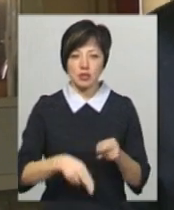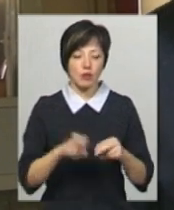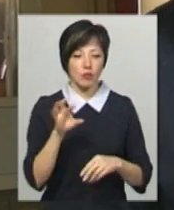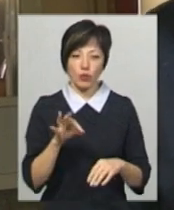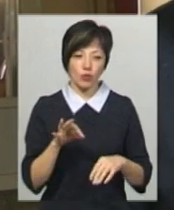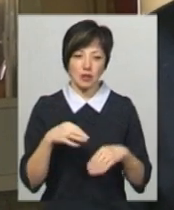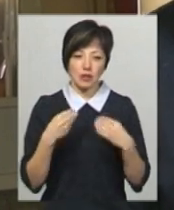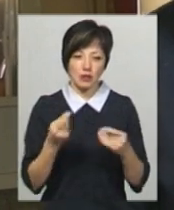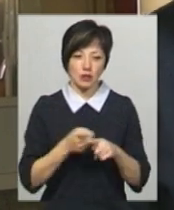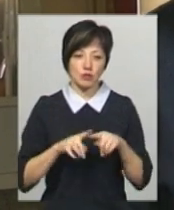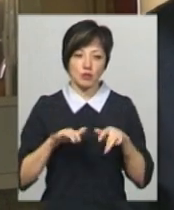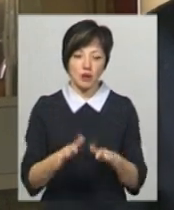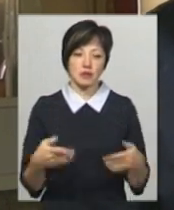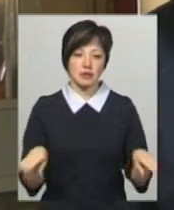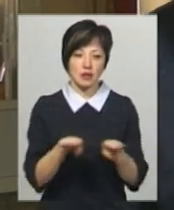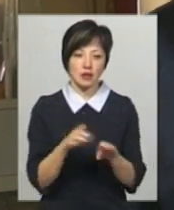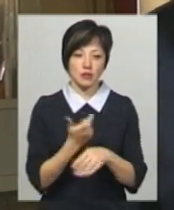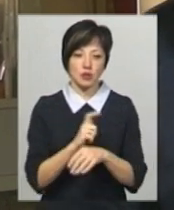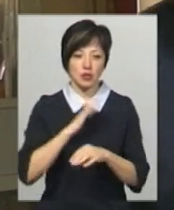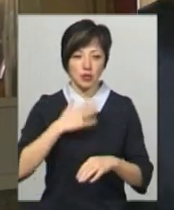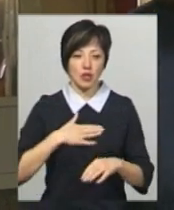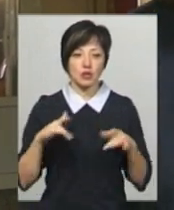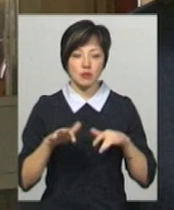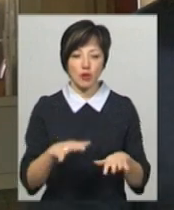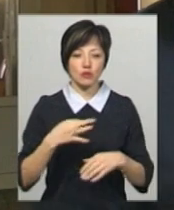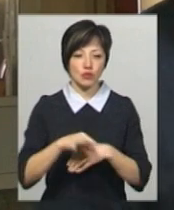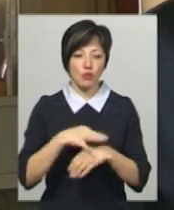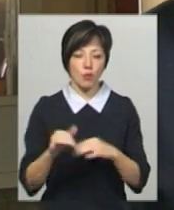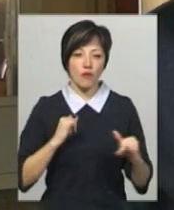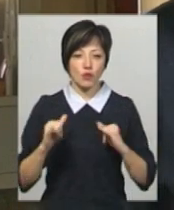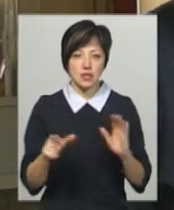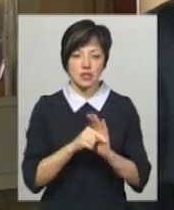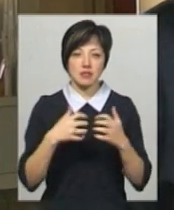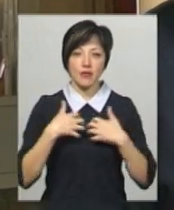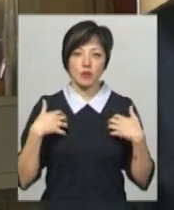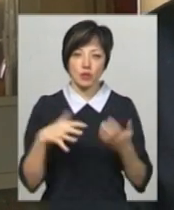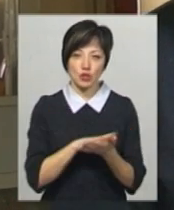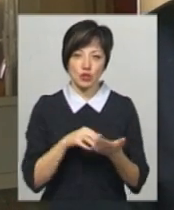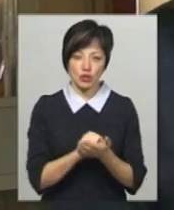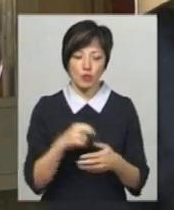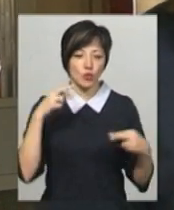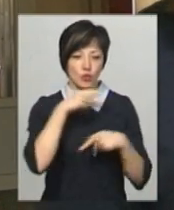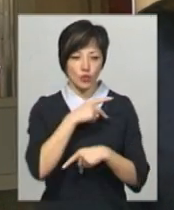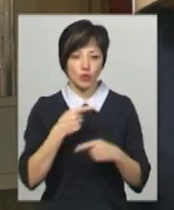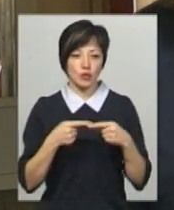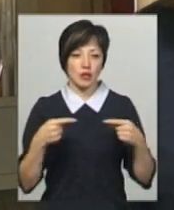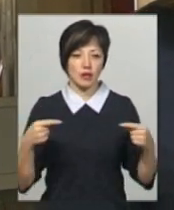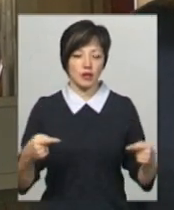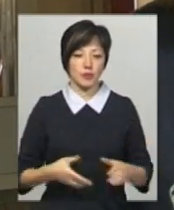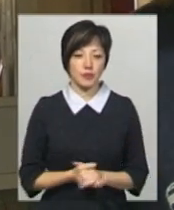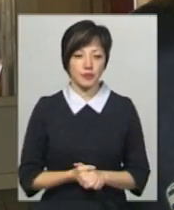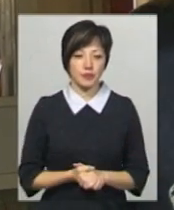не дати, щоб цю справу закрили так, як більшість наших справ по жорстокому поводженні з тваринами, по знищенню тварин, по отруєнню тварин і так